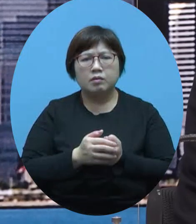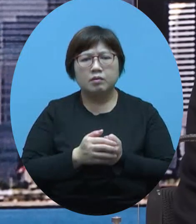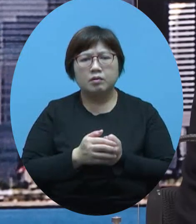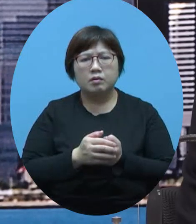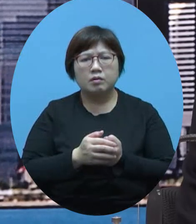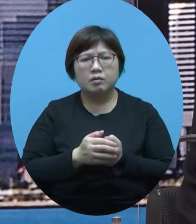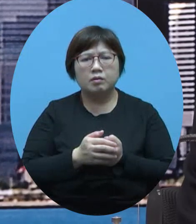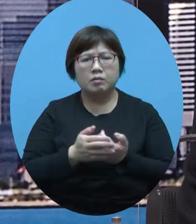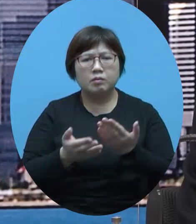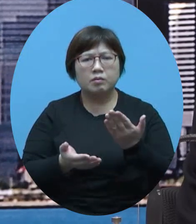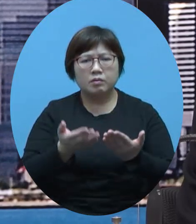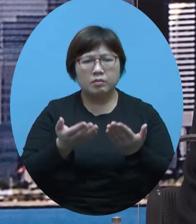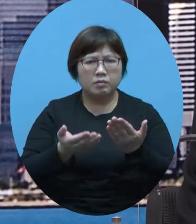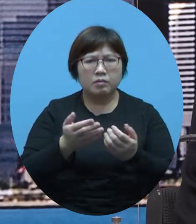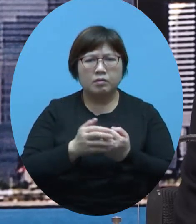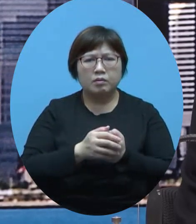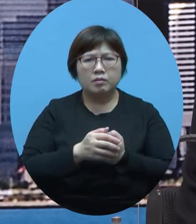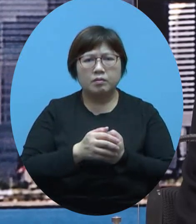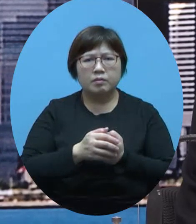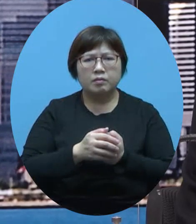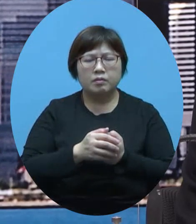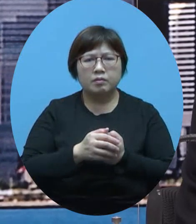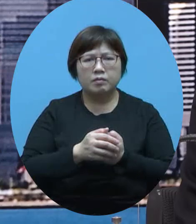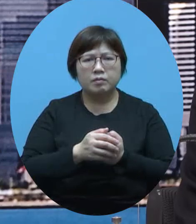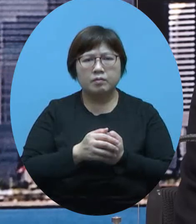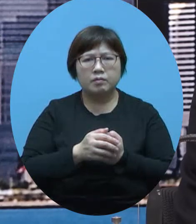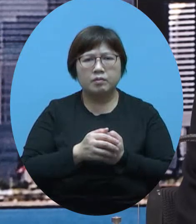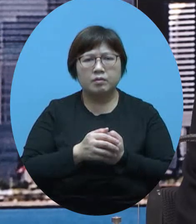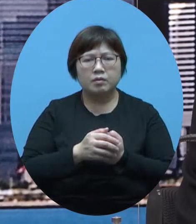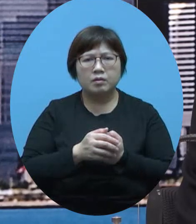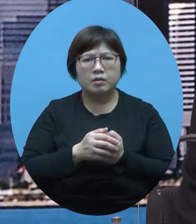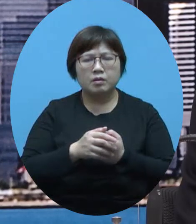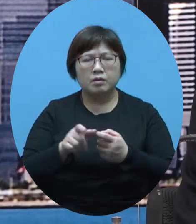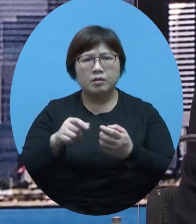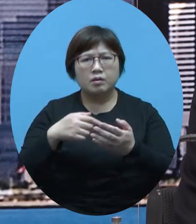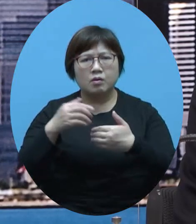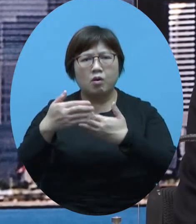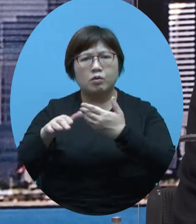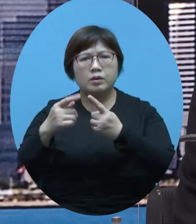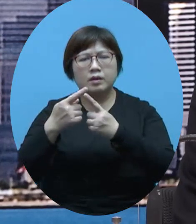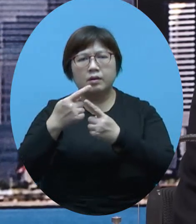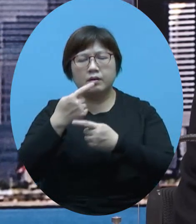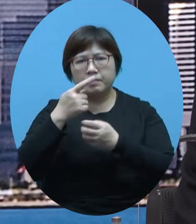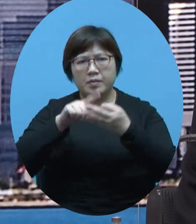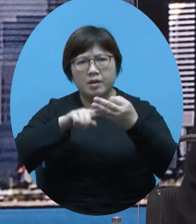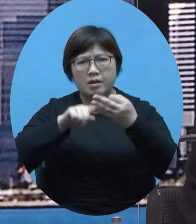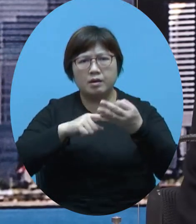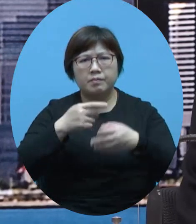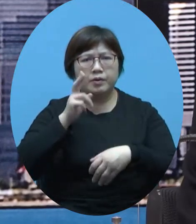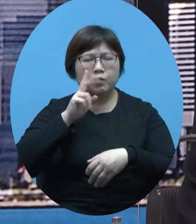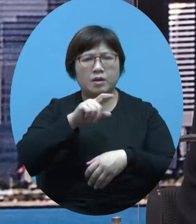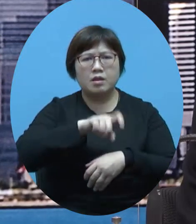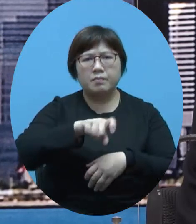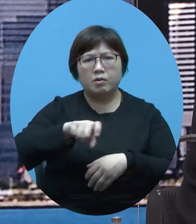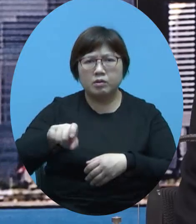因素咧，就係、是、因為對於一啲外籍人士嗰啲名咧，譬如話尼泊爾籍咧，咁可能對我哋嚟